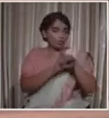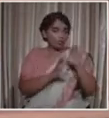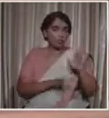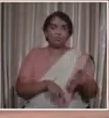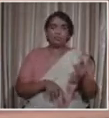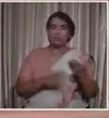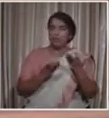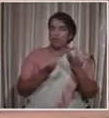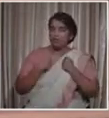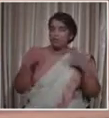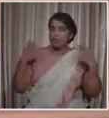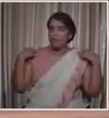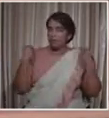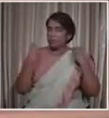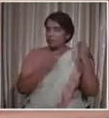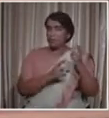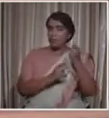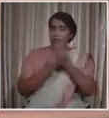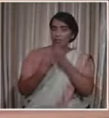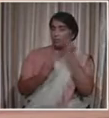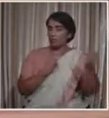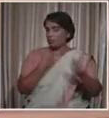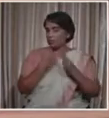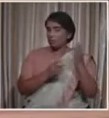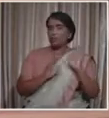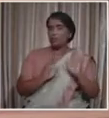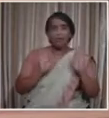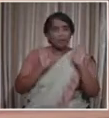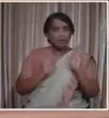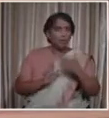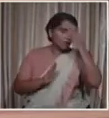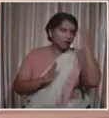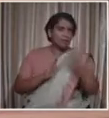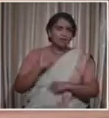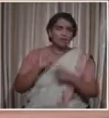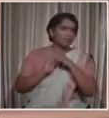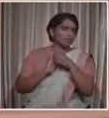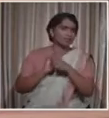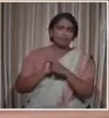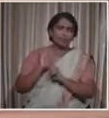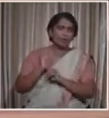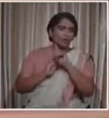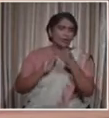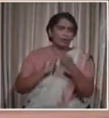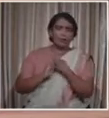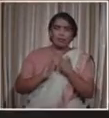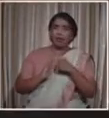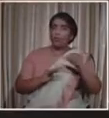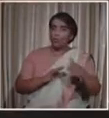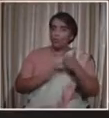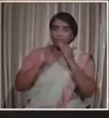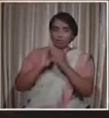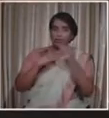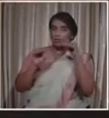இந்த போதைப் பொருளுக்கு அடிமையாகின்றவர்களுக்கான புனர்வாழ்வு நிலையம் உருவாக்கப்பட்டு